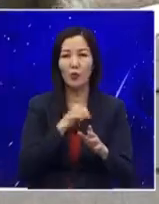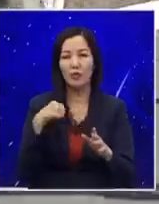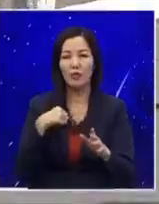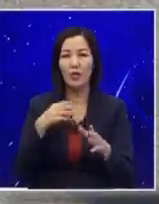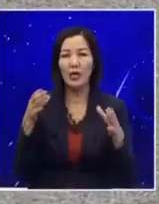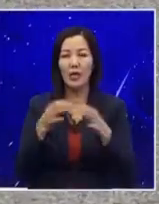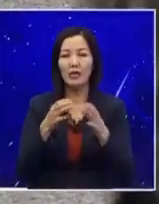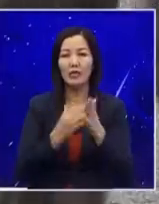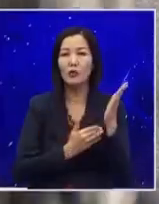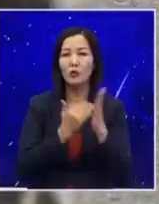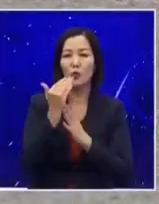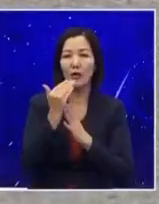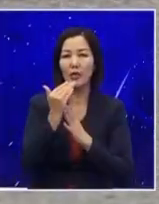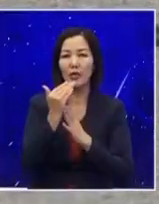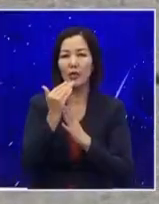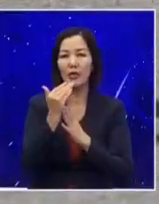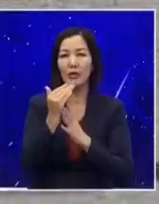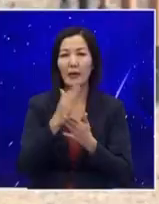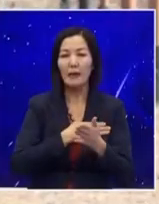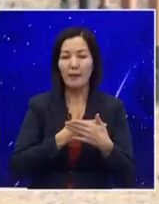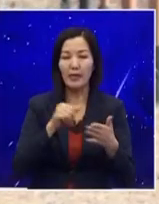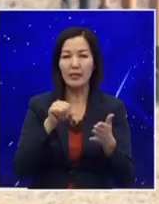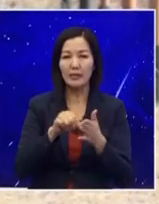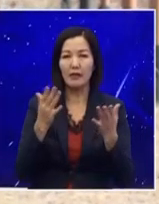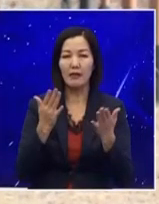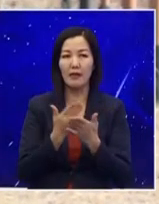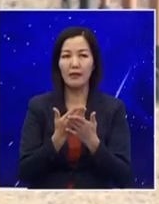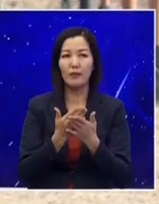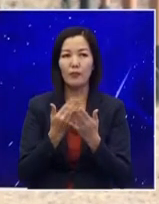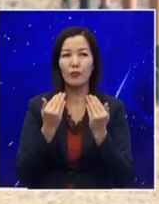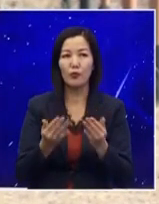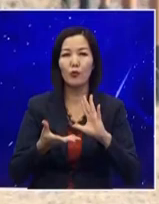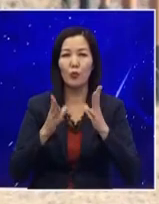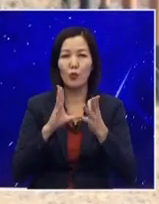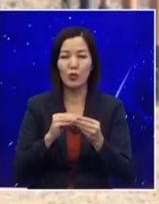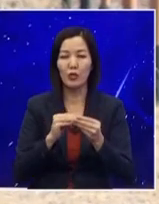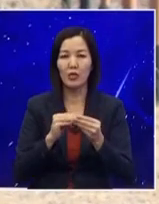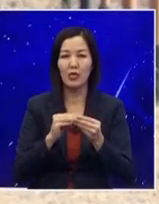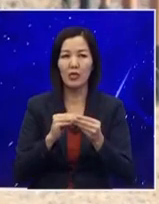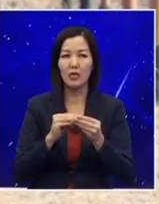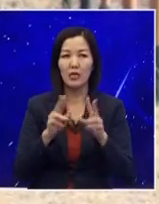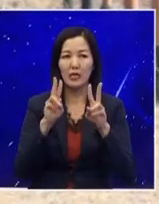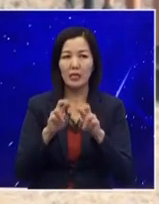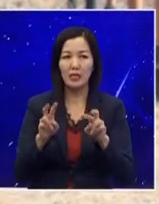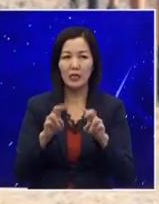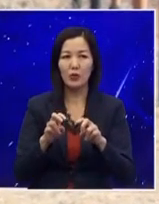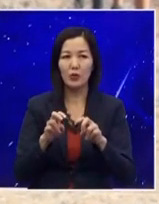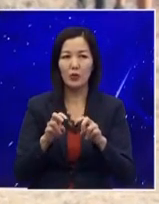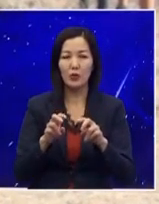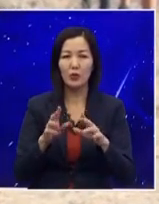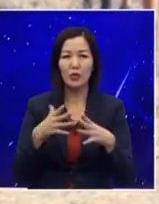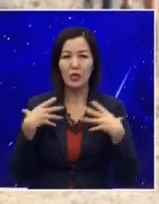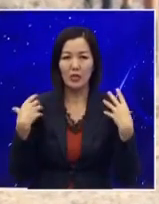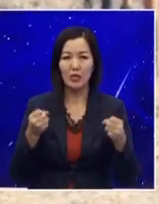бөлімінің жоғары көрсеткіш көрсету үшін барын салады. Бүгінгі қорытынды тексеру кезінде біздер дене